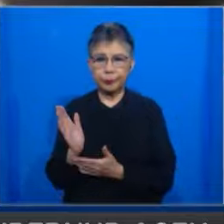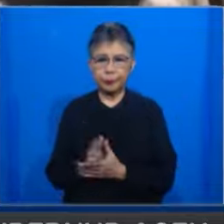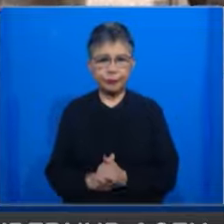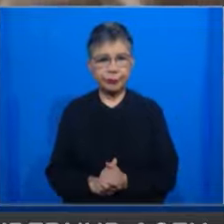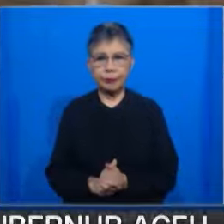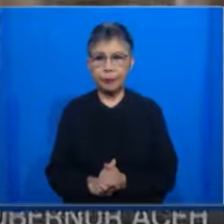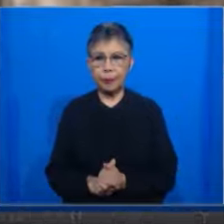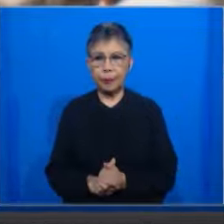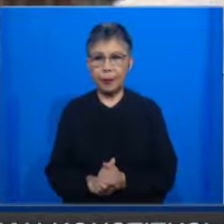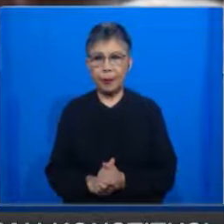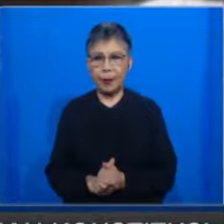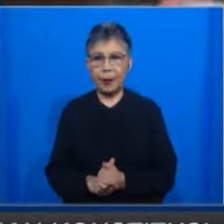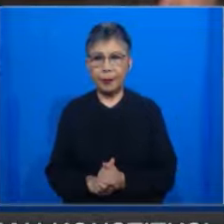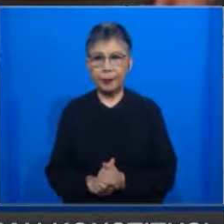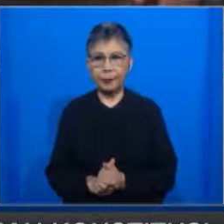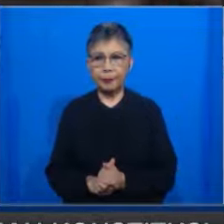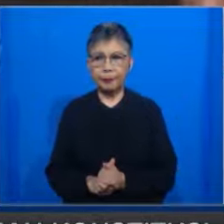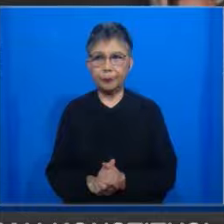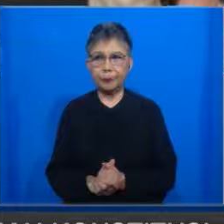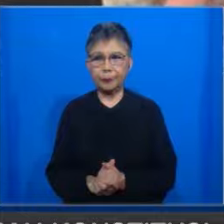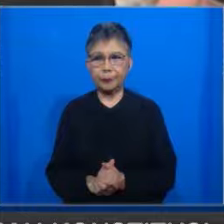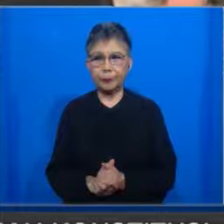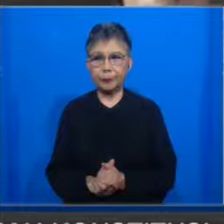sipil dan lain sebagainya.